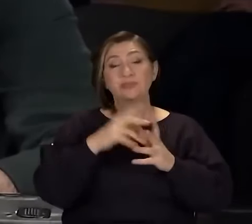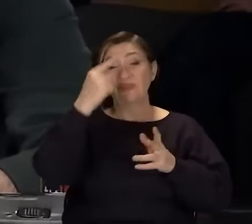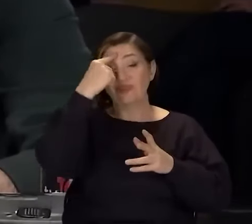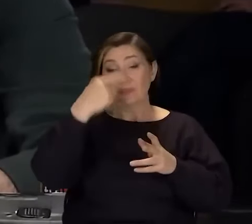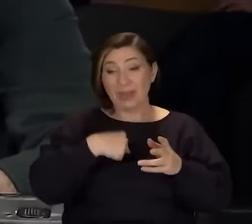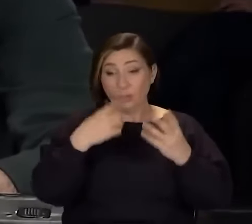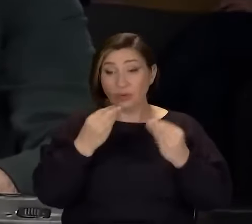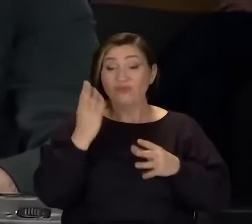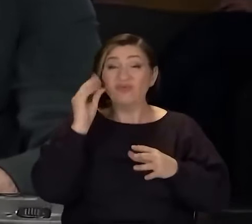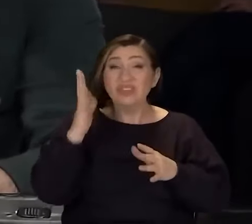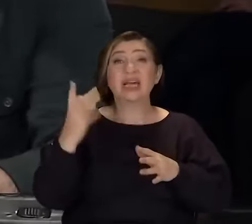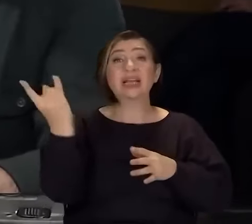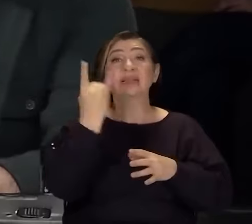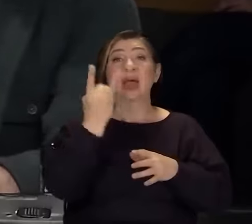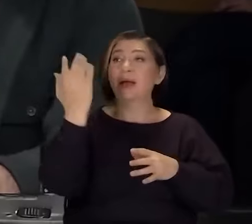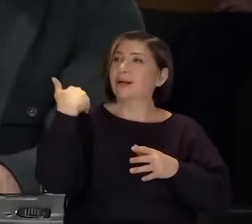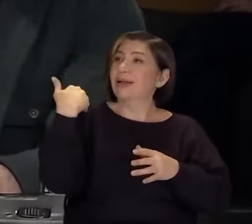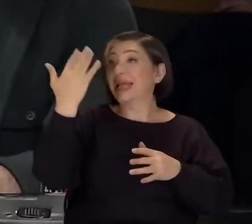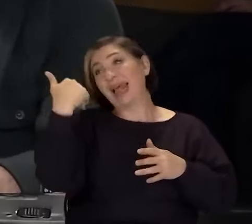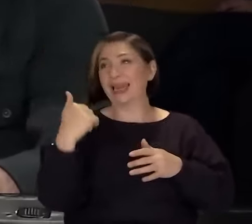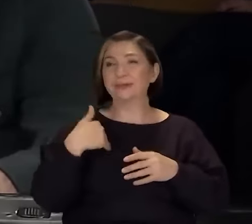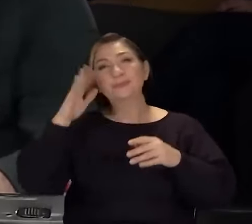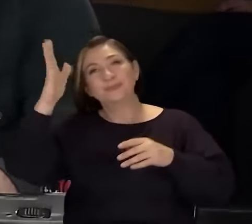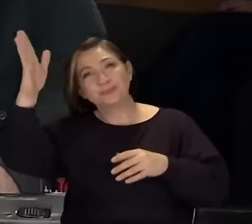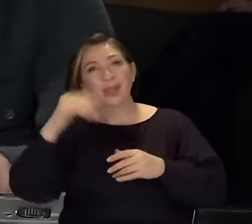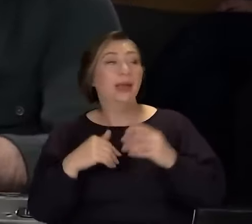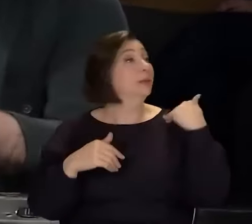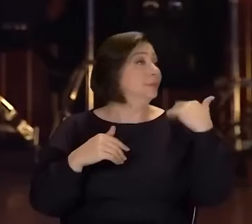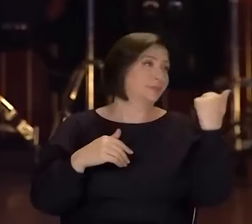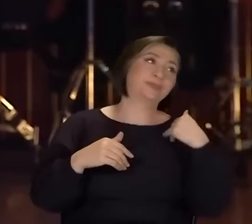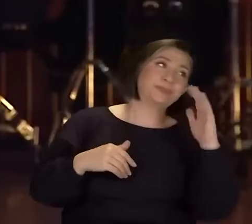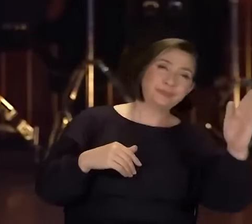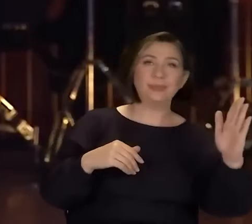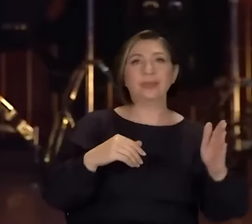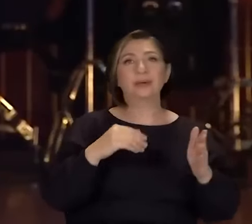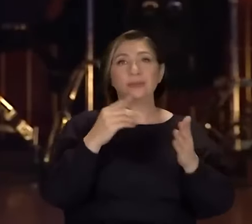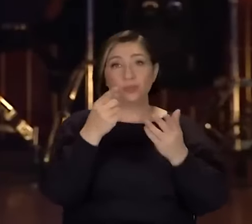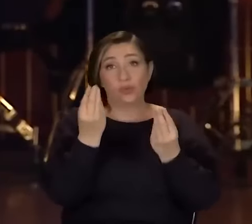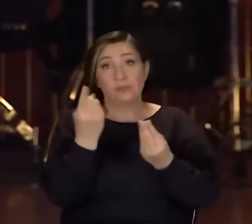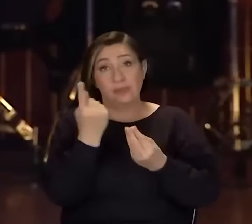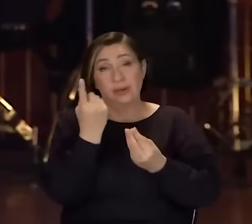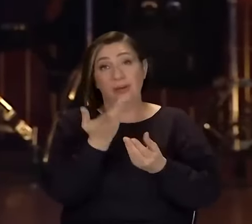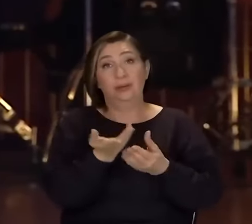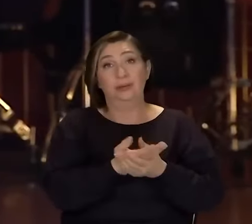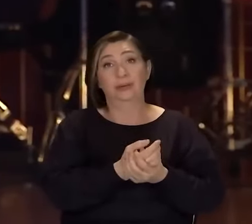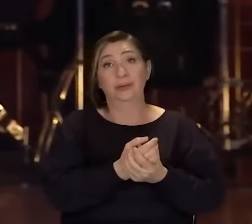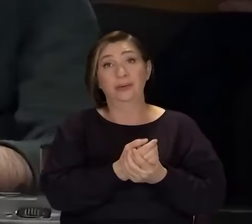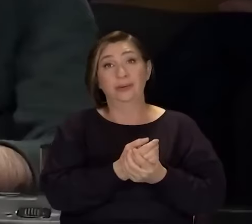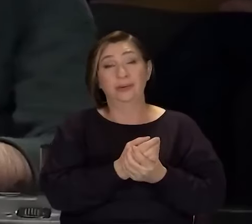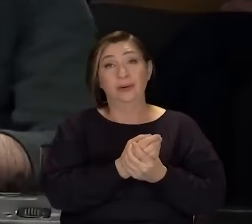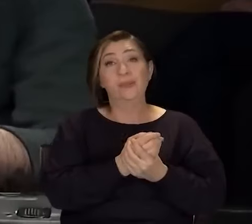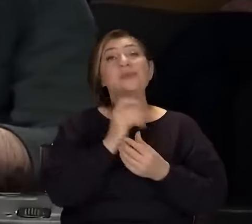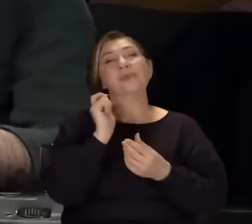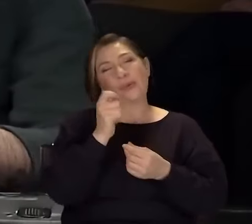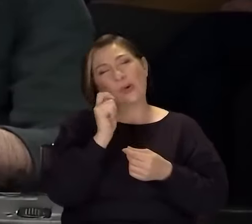Fazla gezmeyi. Her Evet. çağıran arkadaşın peşinden gitmeyi getirdiği için Güzelmiş o birazcık. hayat. Ya